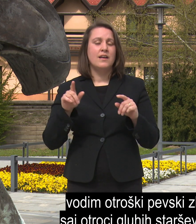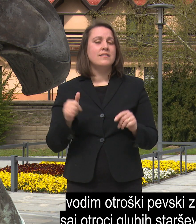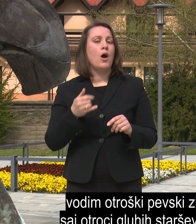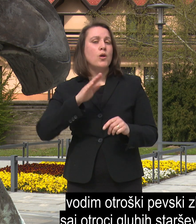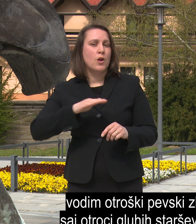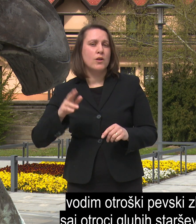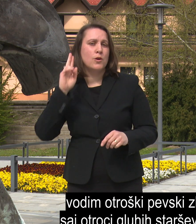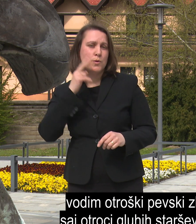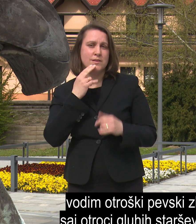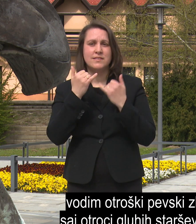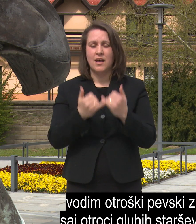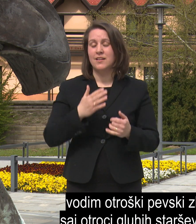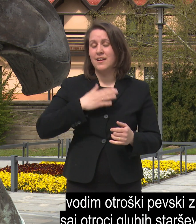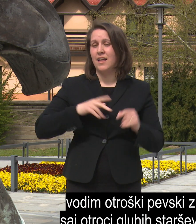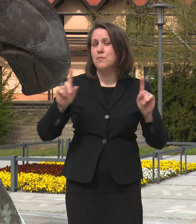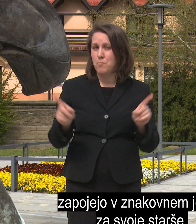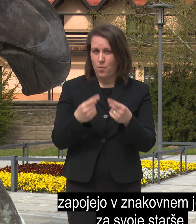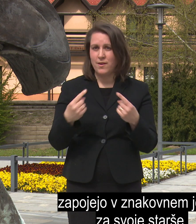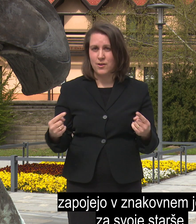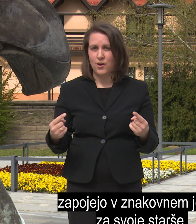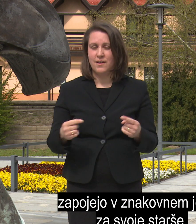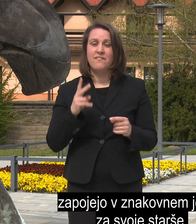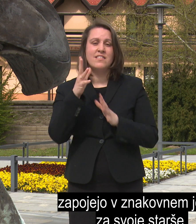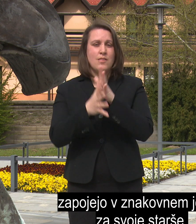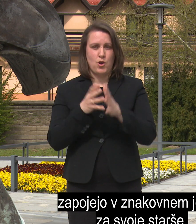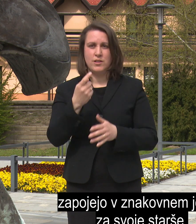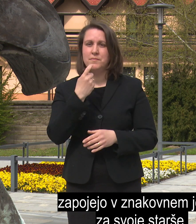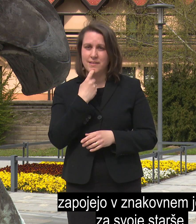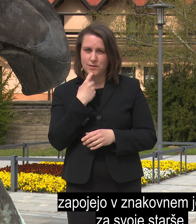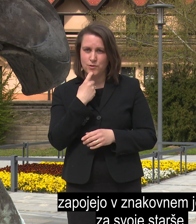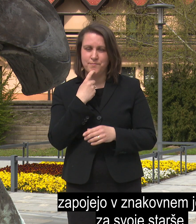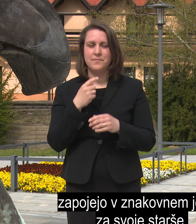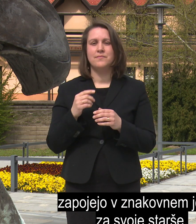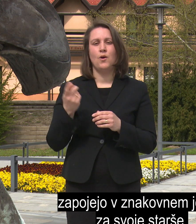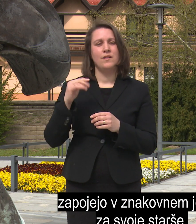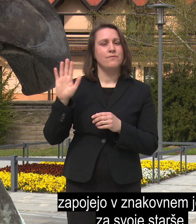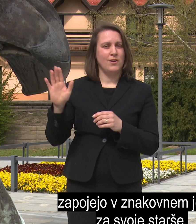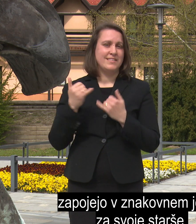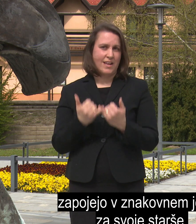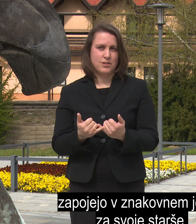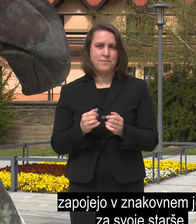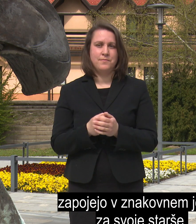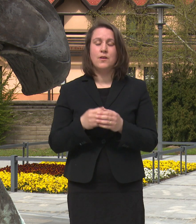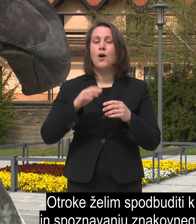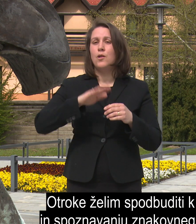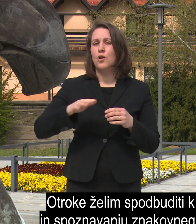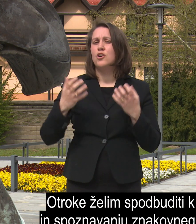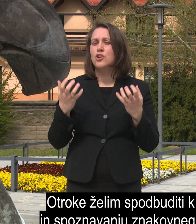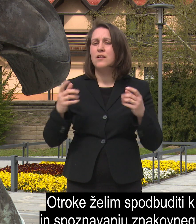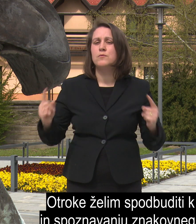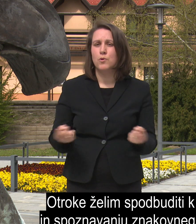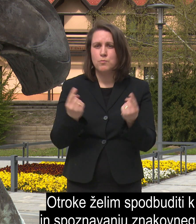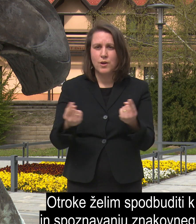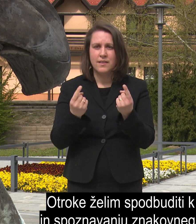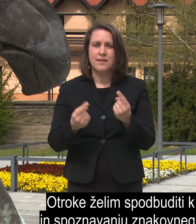gluhih staršev radi zapojejo v znakovnem jeziku za svoje starše. Otroke želim spodbujati